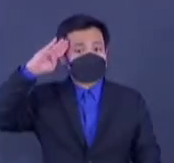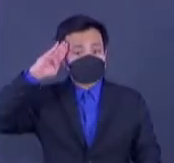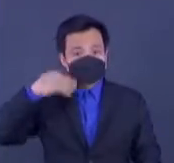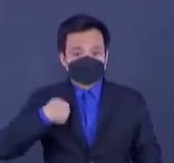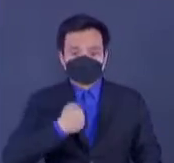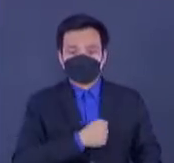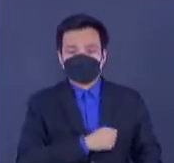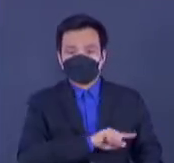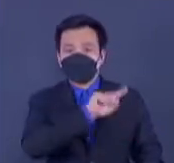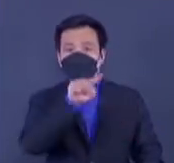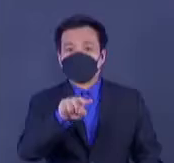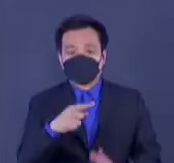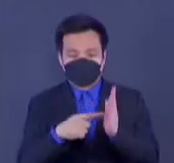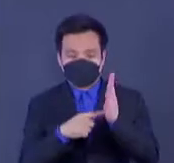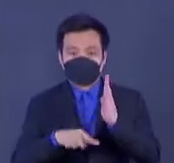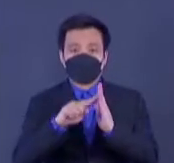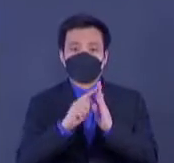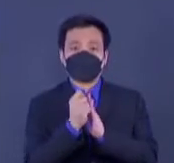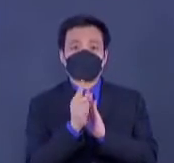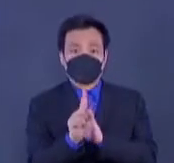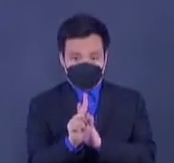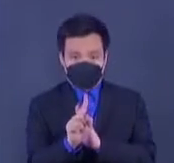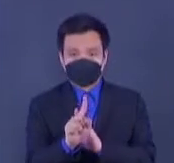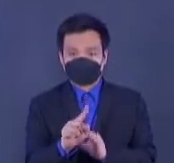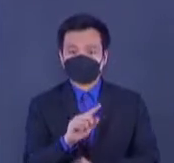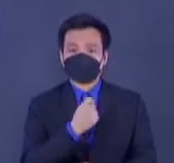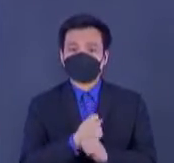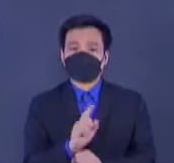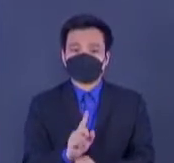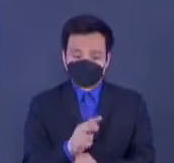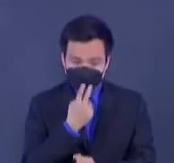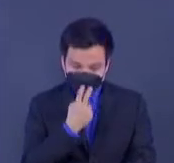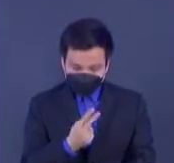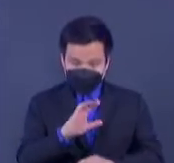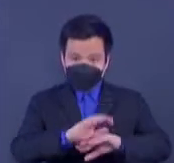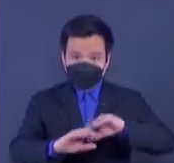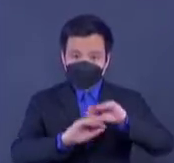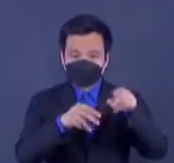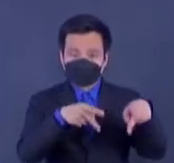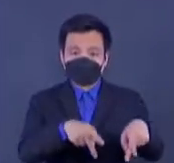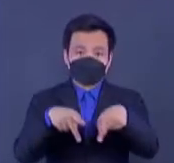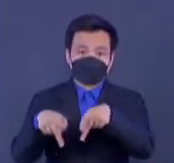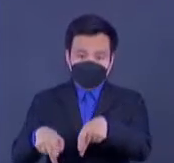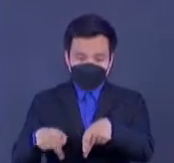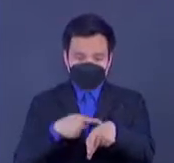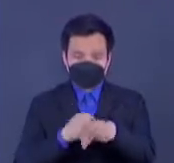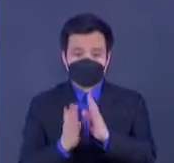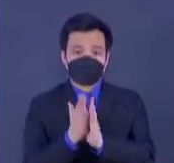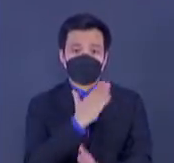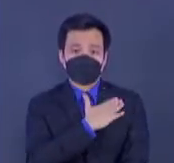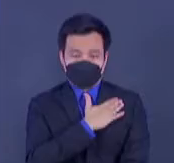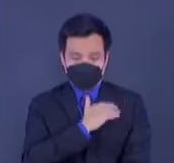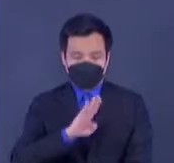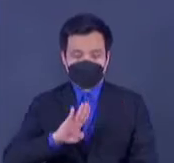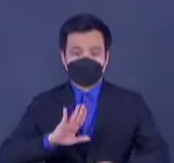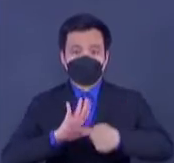จังหวัดอุดรธานีวันนี้มีภารกิจไปตรวจสอบความก้าวหน้าการก่อสร้างพิพิธภัณฑ์หลวงตามหาบัวครับจากนั้นก็จะ